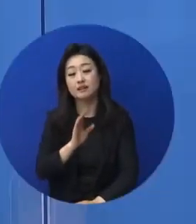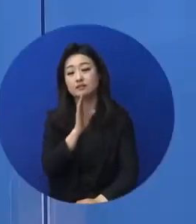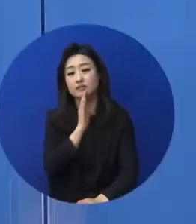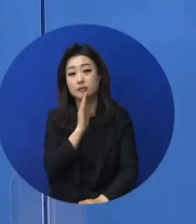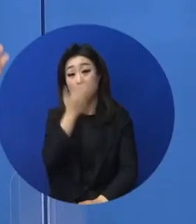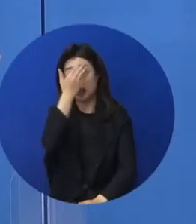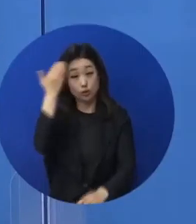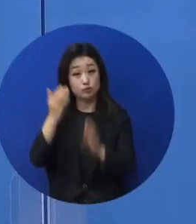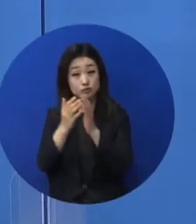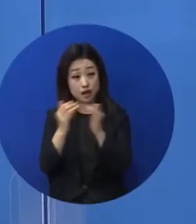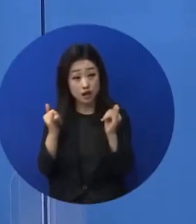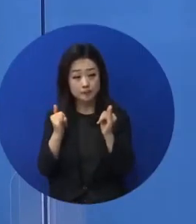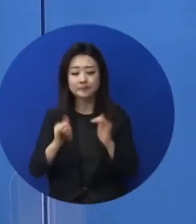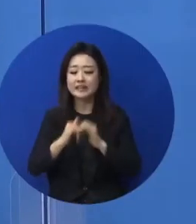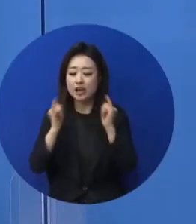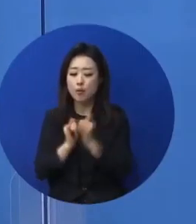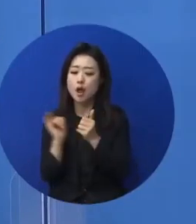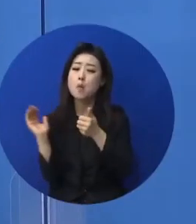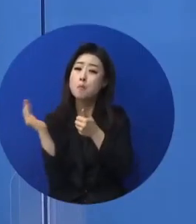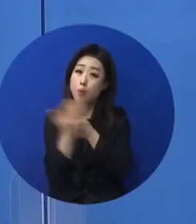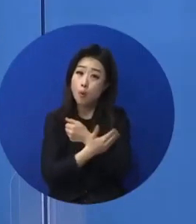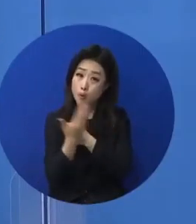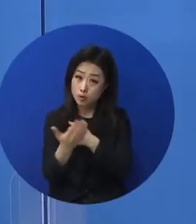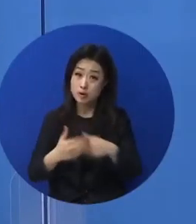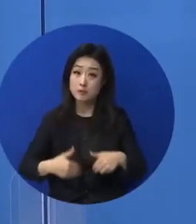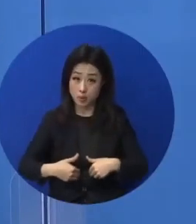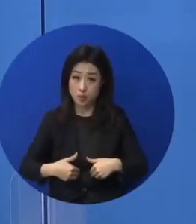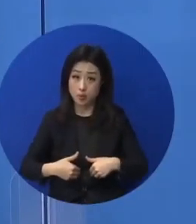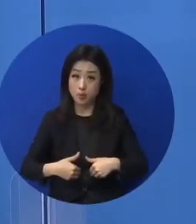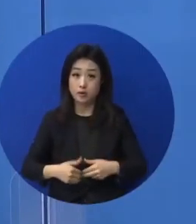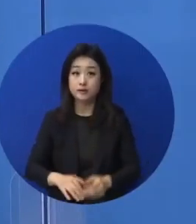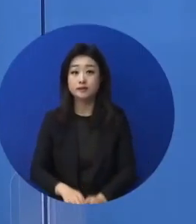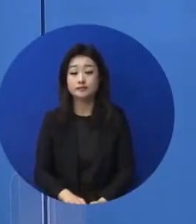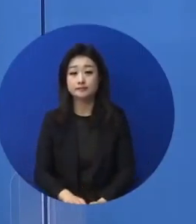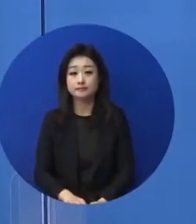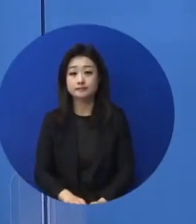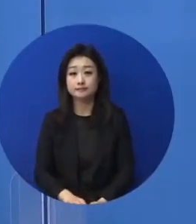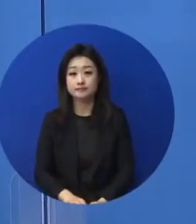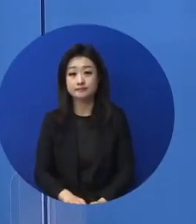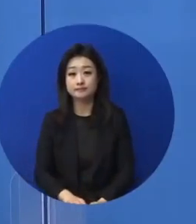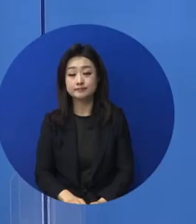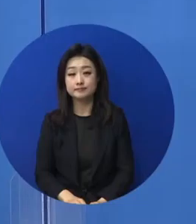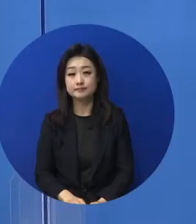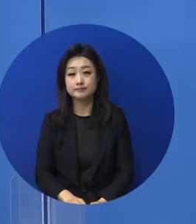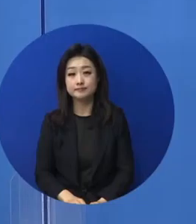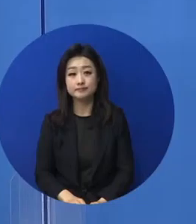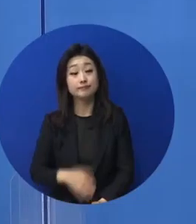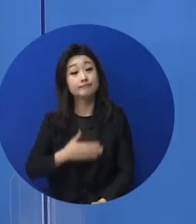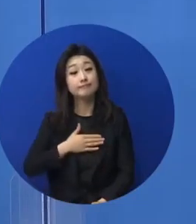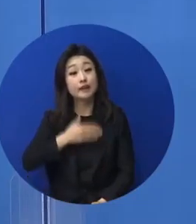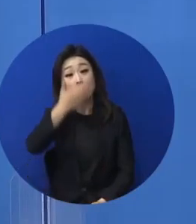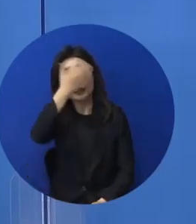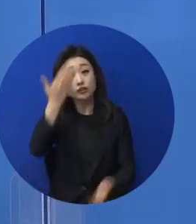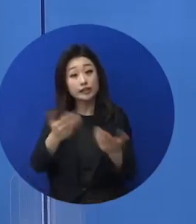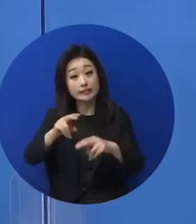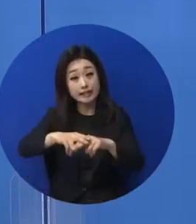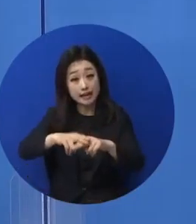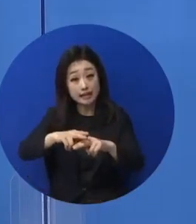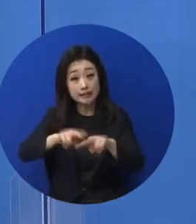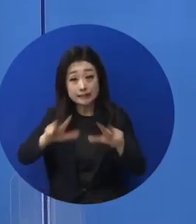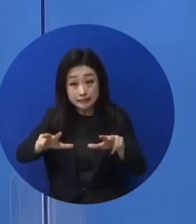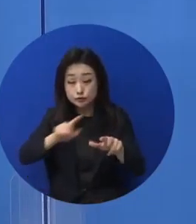우리 청년들은 우리 사회가 보호해야 될 취약계층이라고 생각을 하는 것부터에서 시작해야 한다고 생각을 합니다. 저는 청년 일자리 문제는 지금